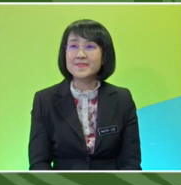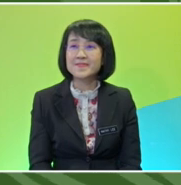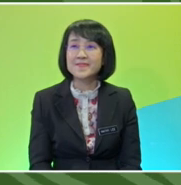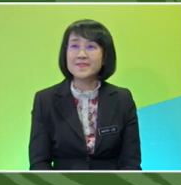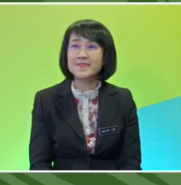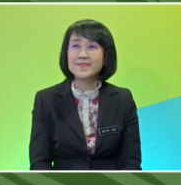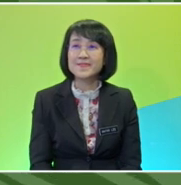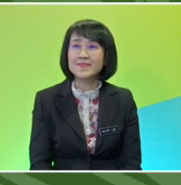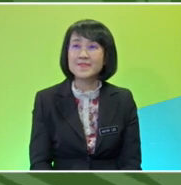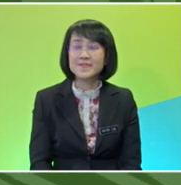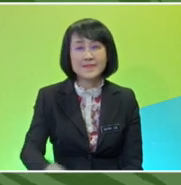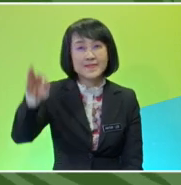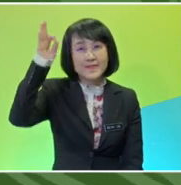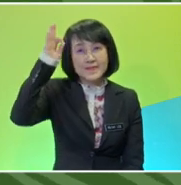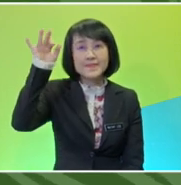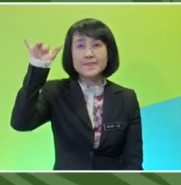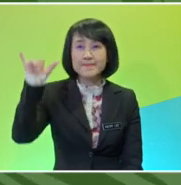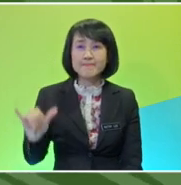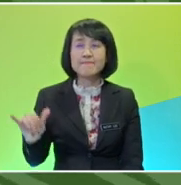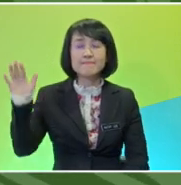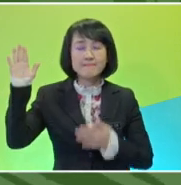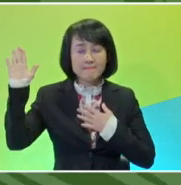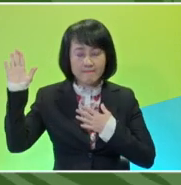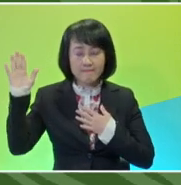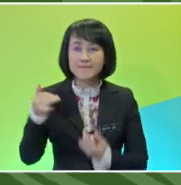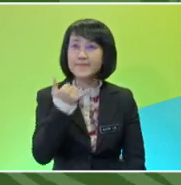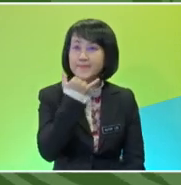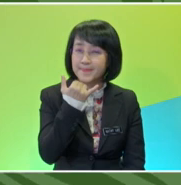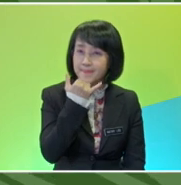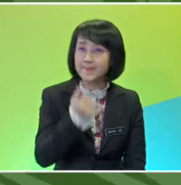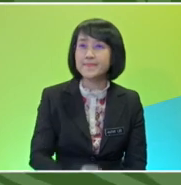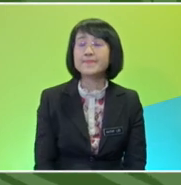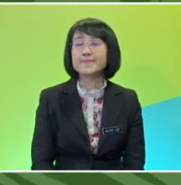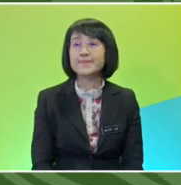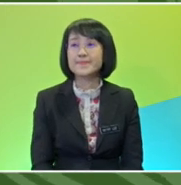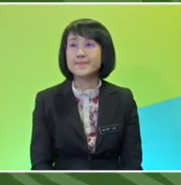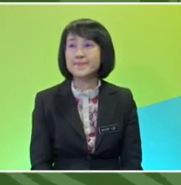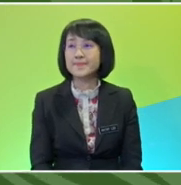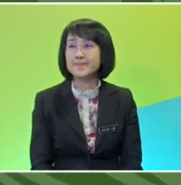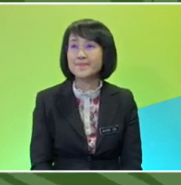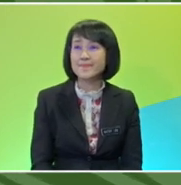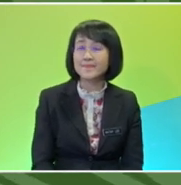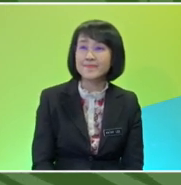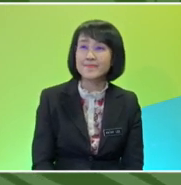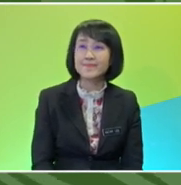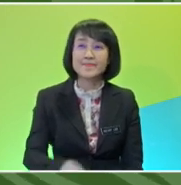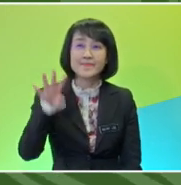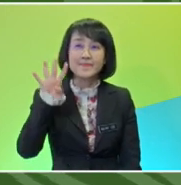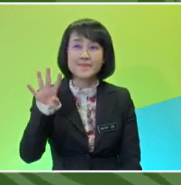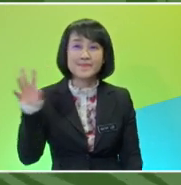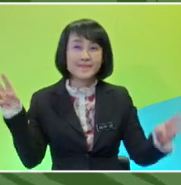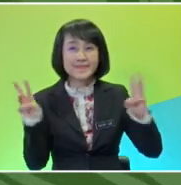Fatih yang mengakui kesalahannya ya betul Fatih yang mengakui kesalahan kita beri 4 Wah